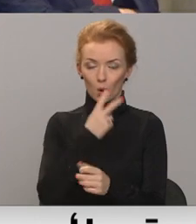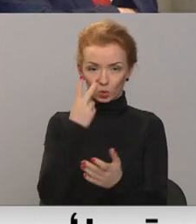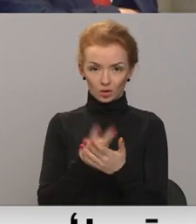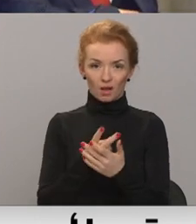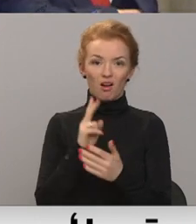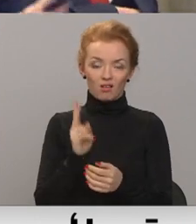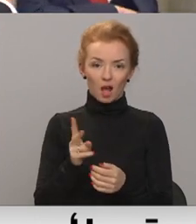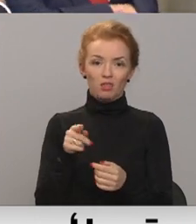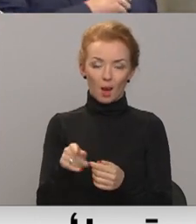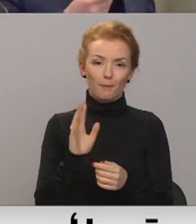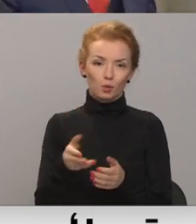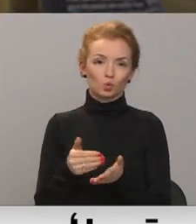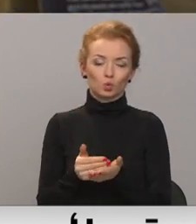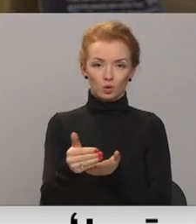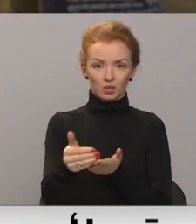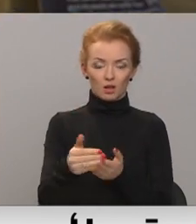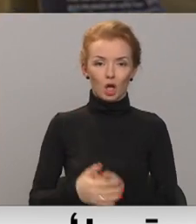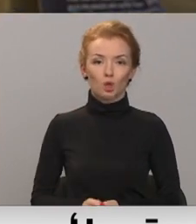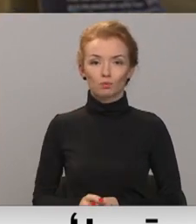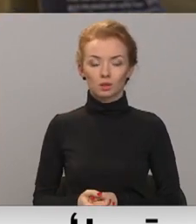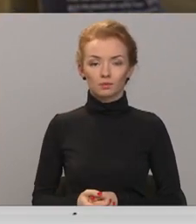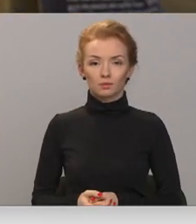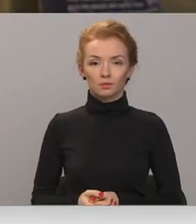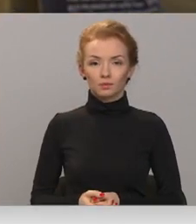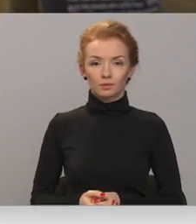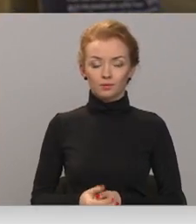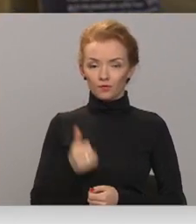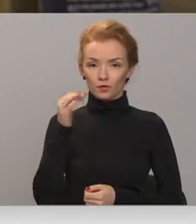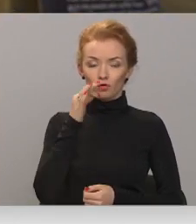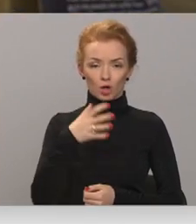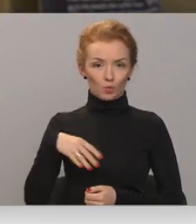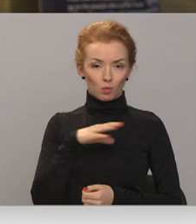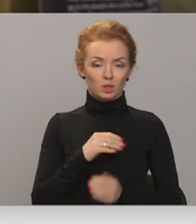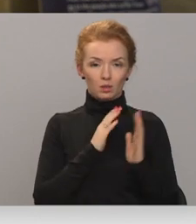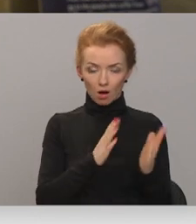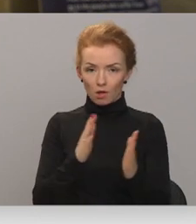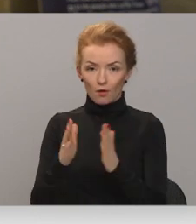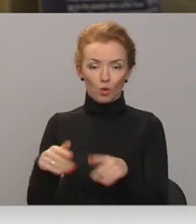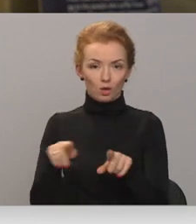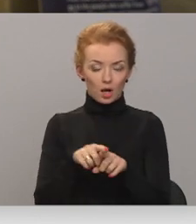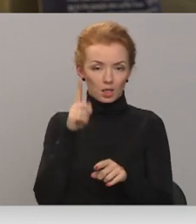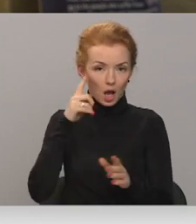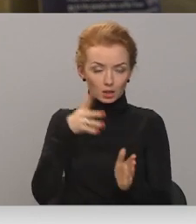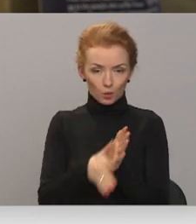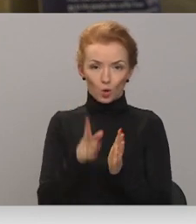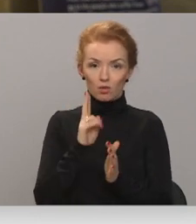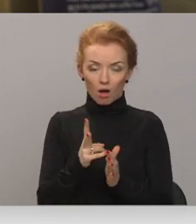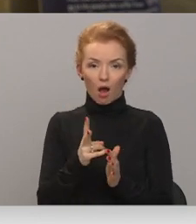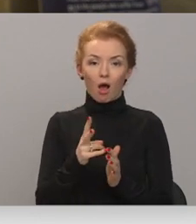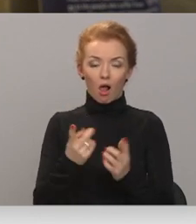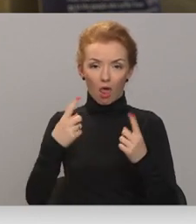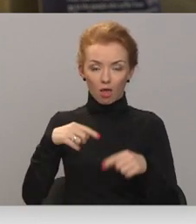ka noteikti tam būs turpinājums. Mums jāgatavojās, mums noteikti jāsaprot arī, ka laikam